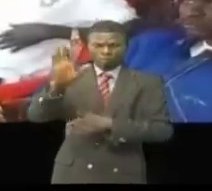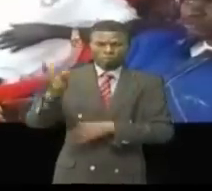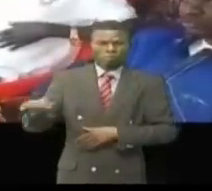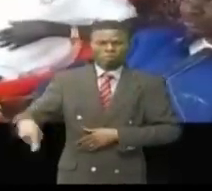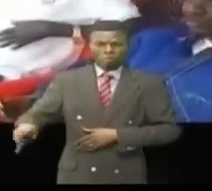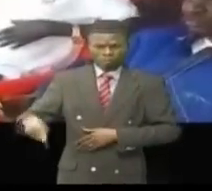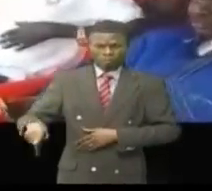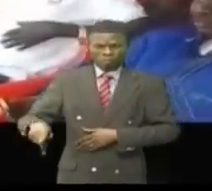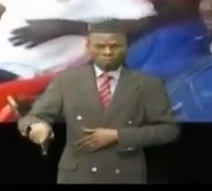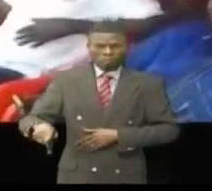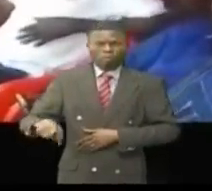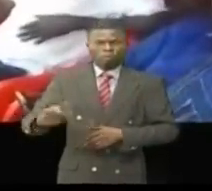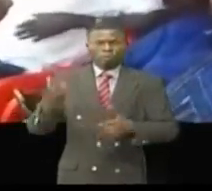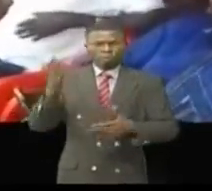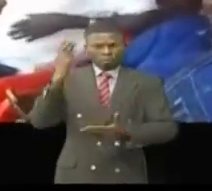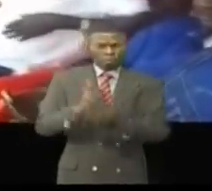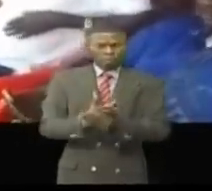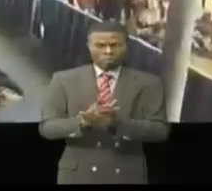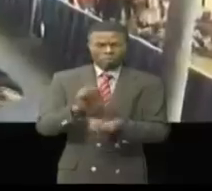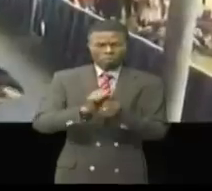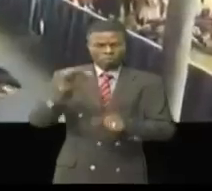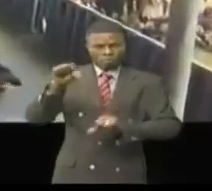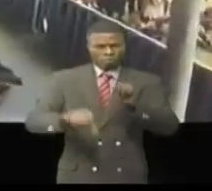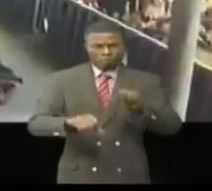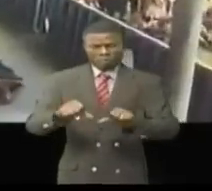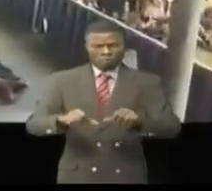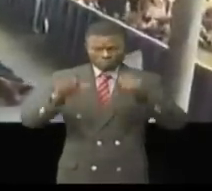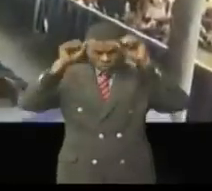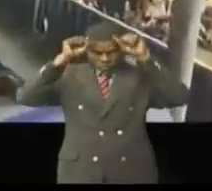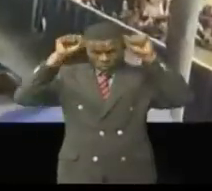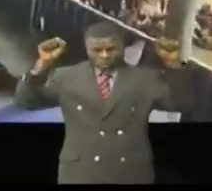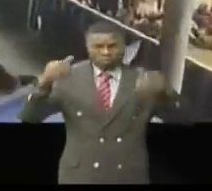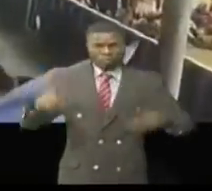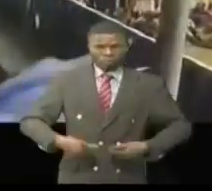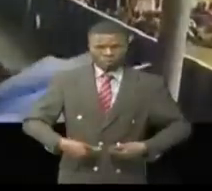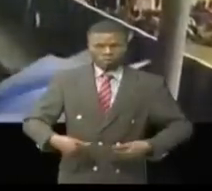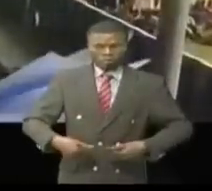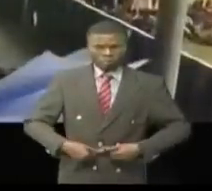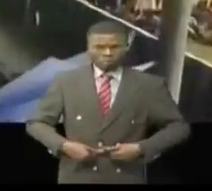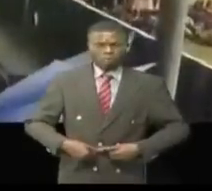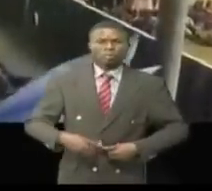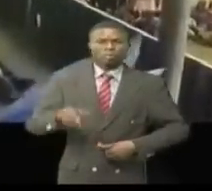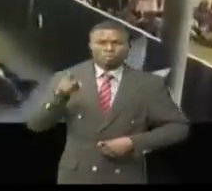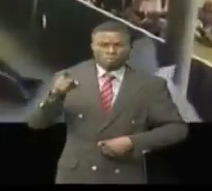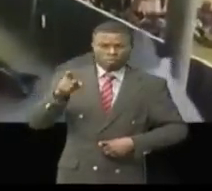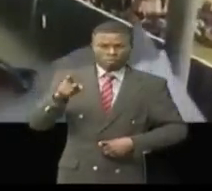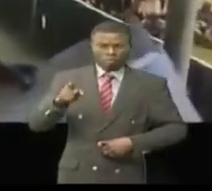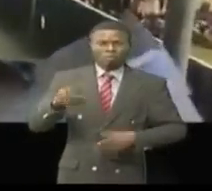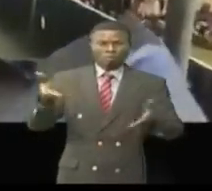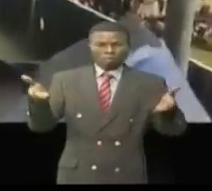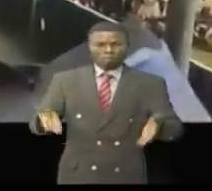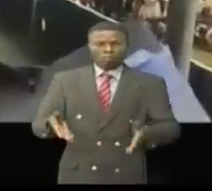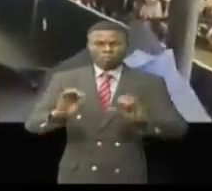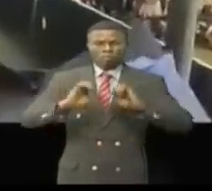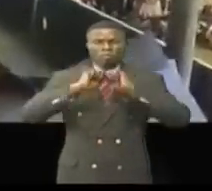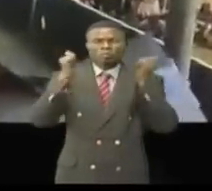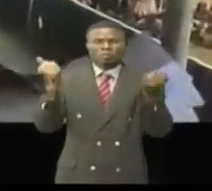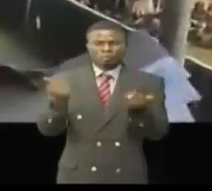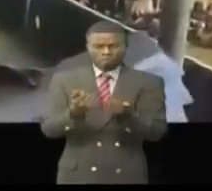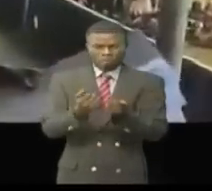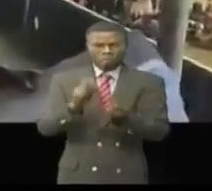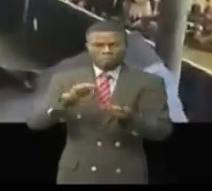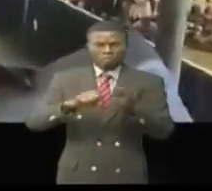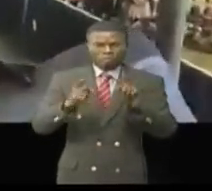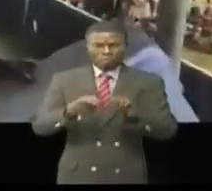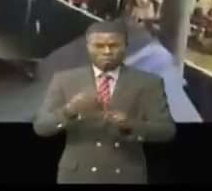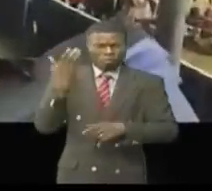entité tout en bannissant les antivaleurs. Les présidents de jeunes de Mweka réunis au sein de l'association Les Amis de